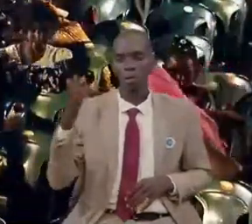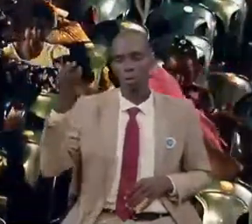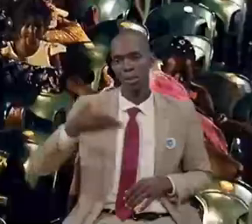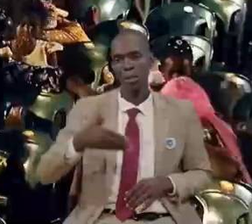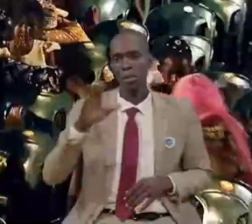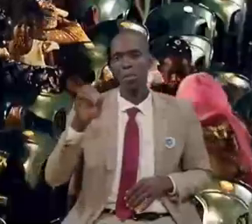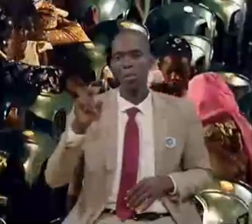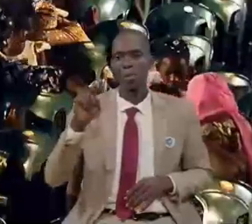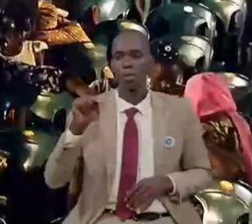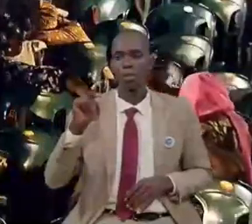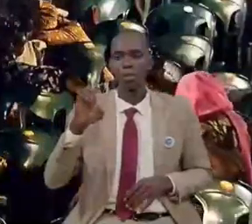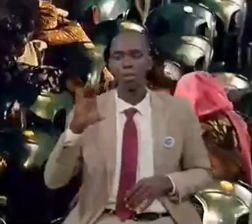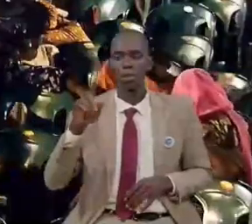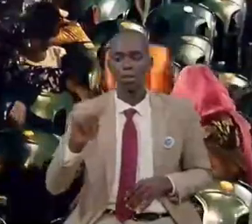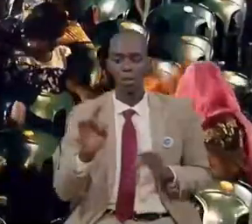gckhq.org/connaître.